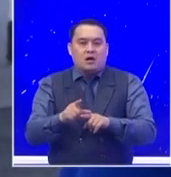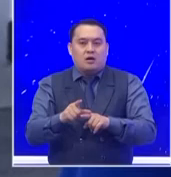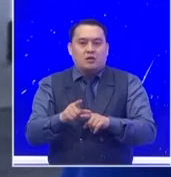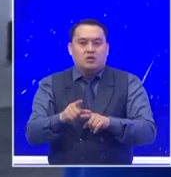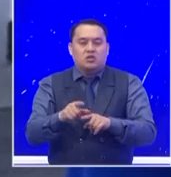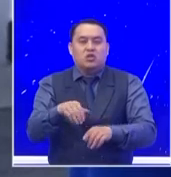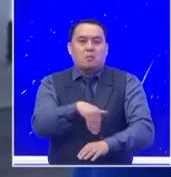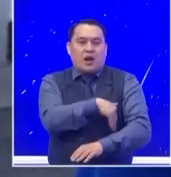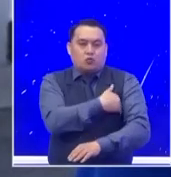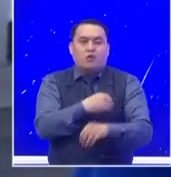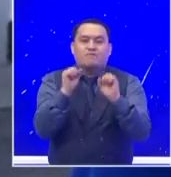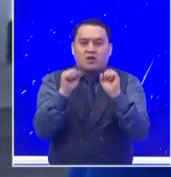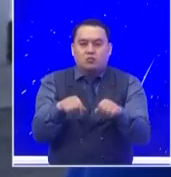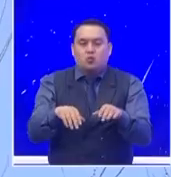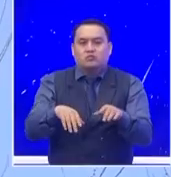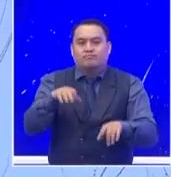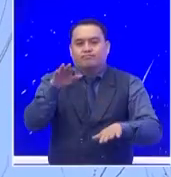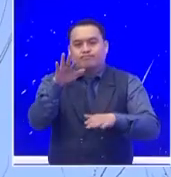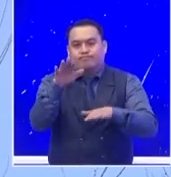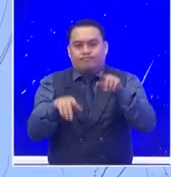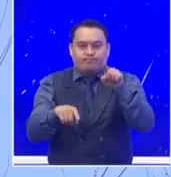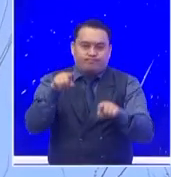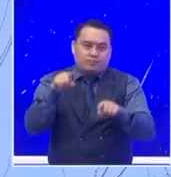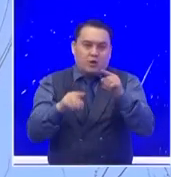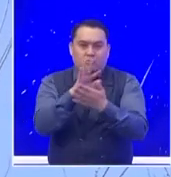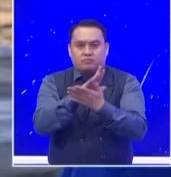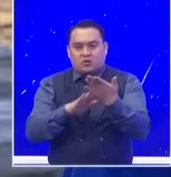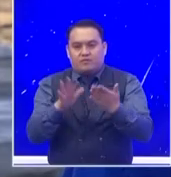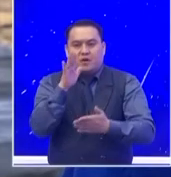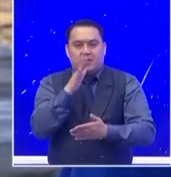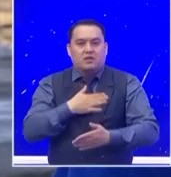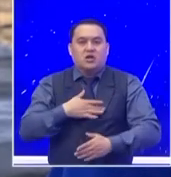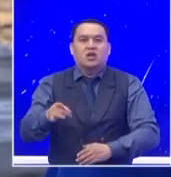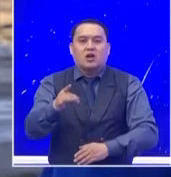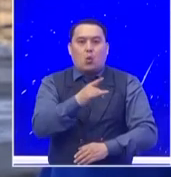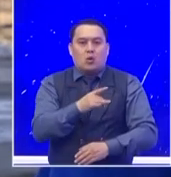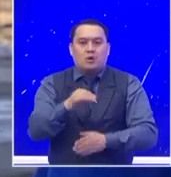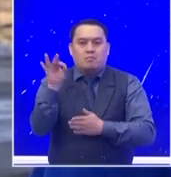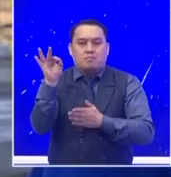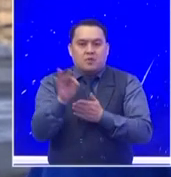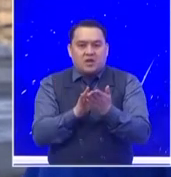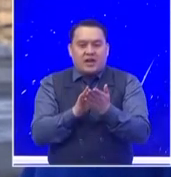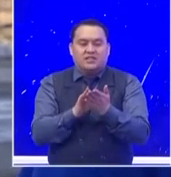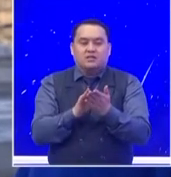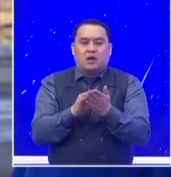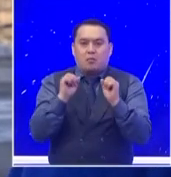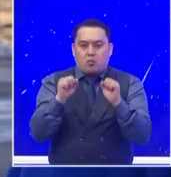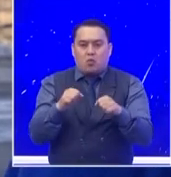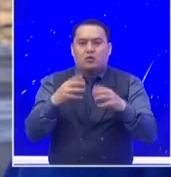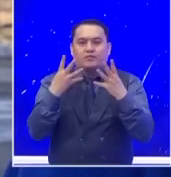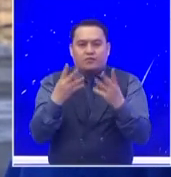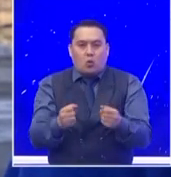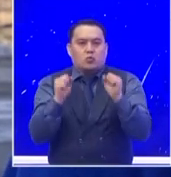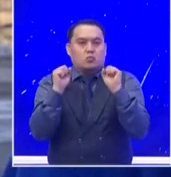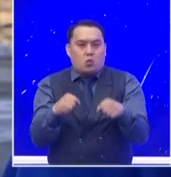экстремальные температуры, которые выбираются в продолжительный период времени. Наш регион сам очень резко континентальный. Дневные